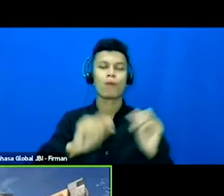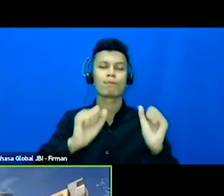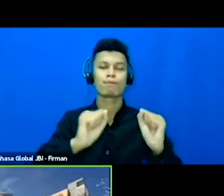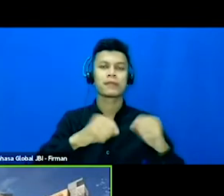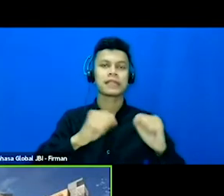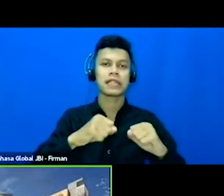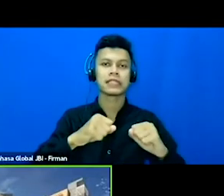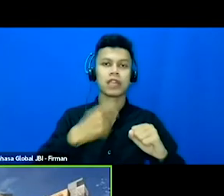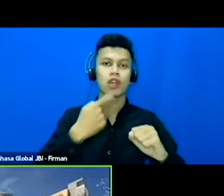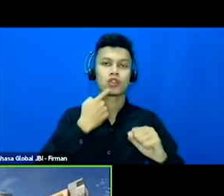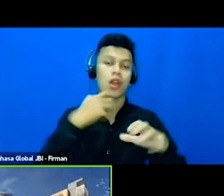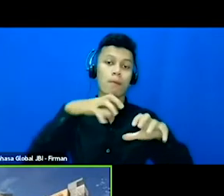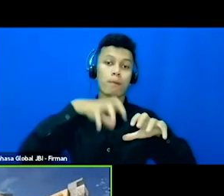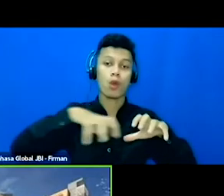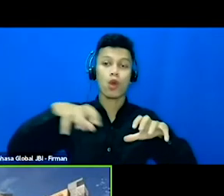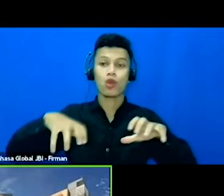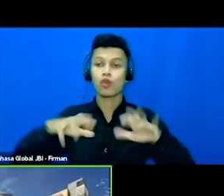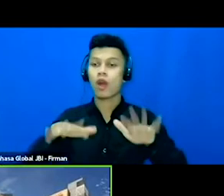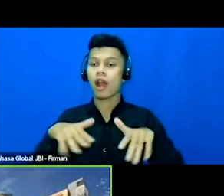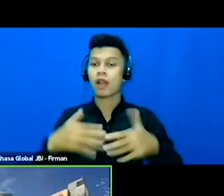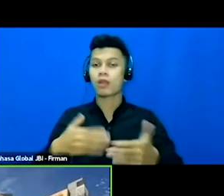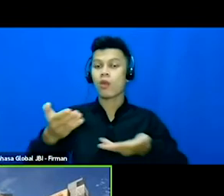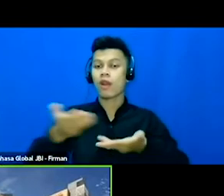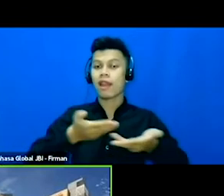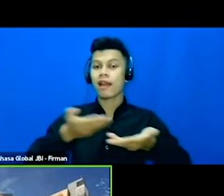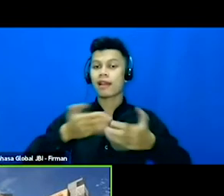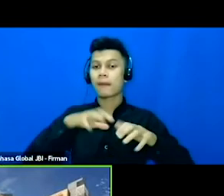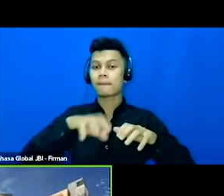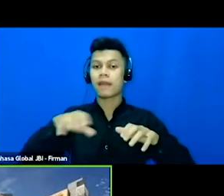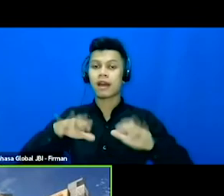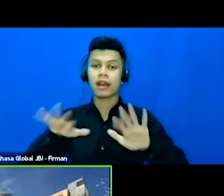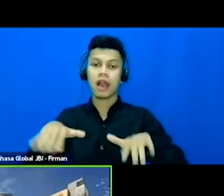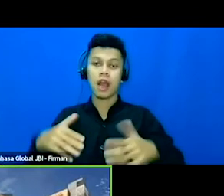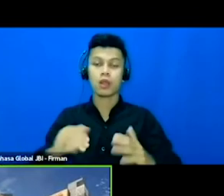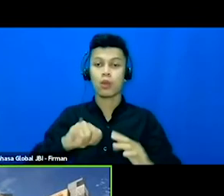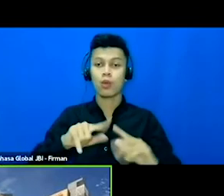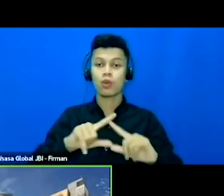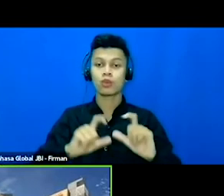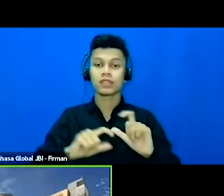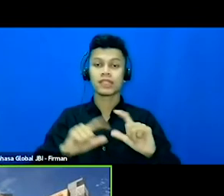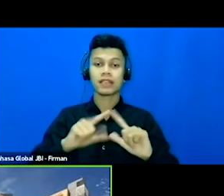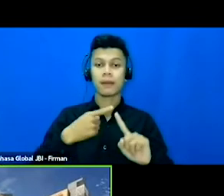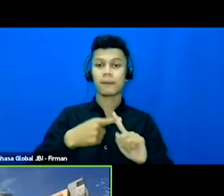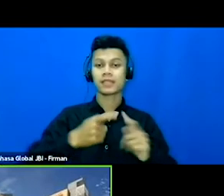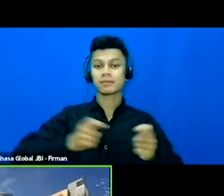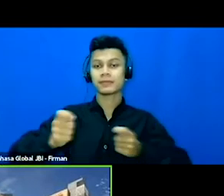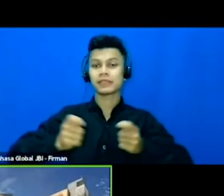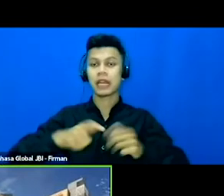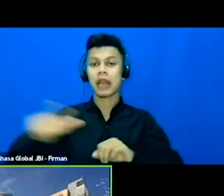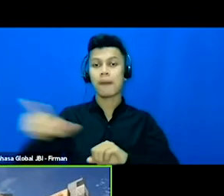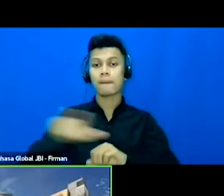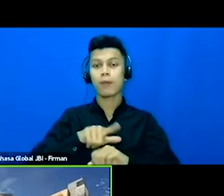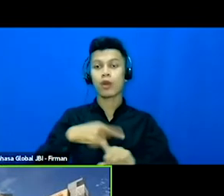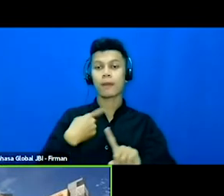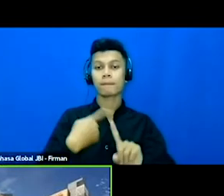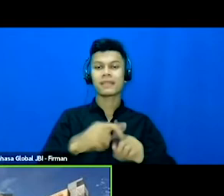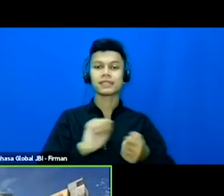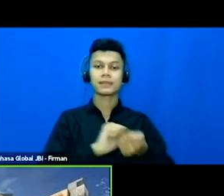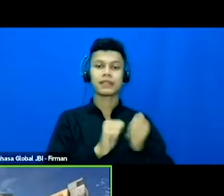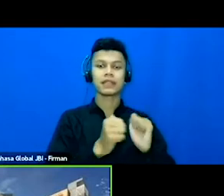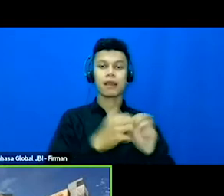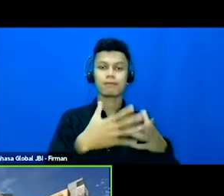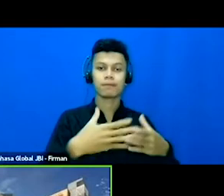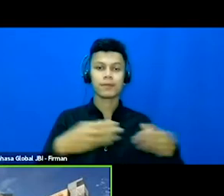atas produk dan atau layanan barang atau jasa serta penanganan pengaduan dan penyelesaian Hai